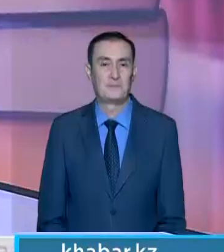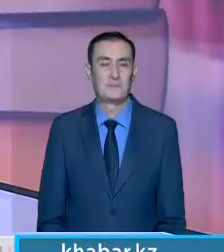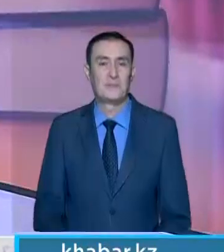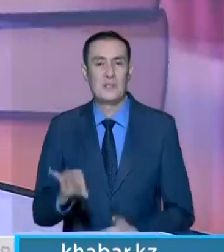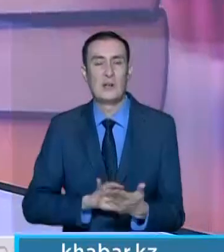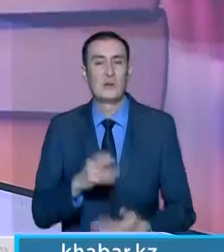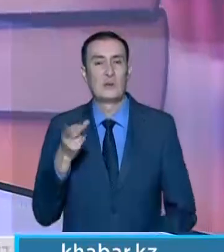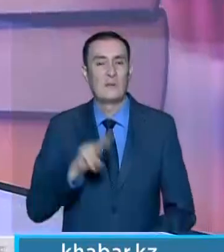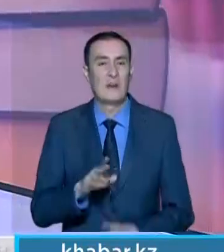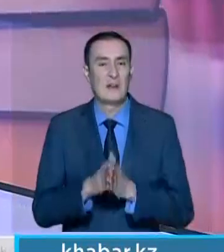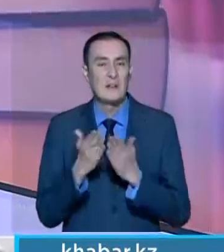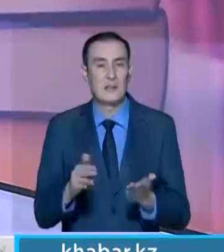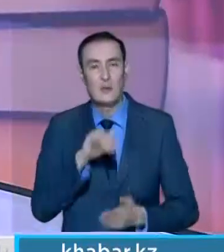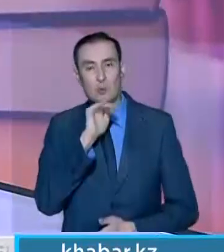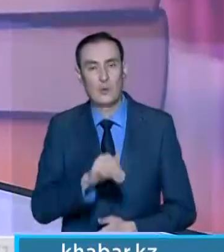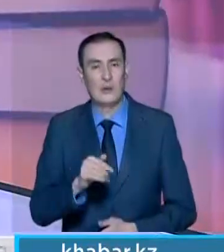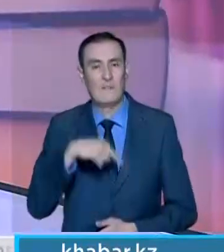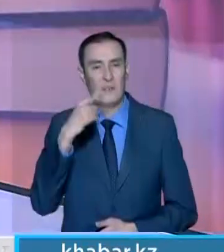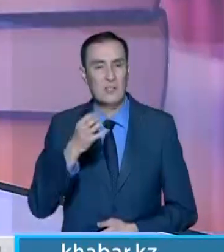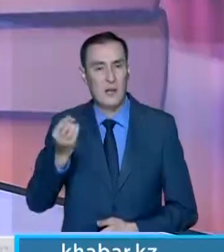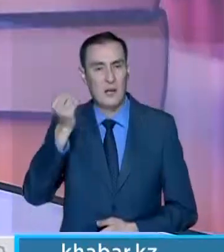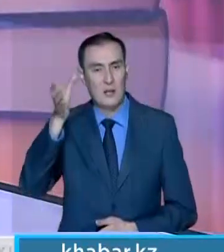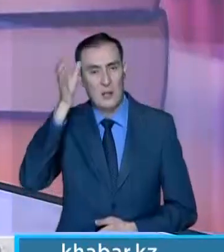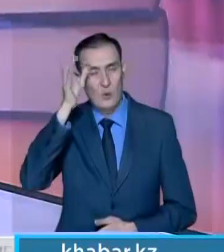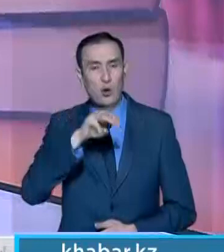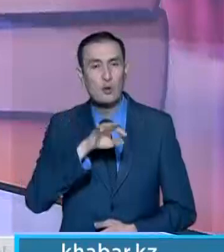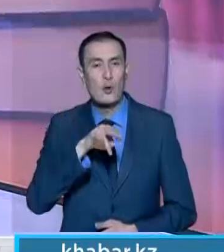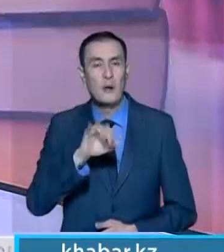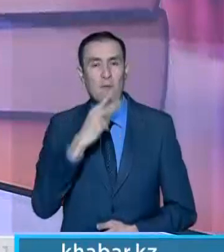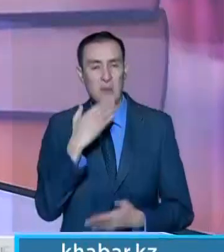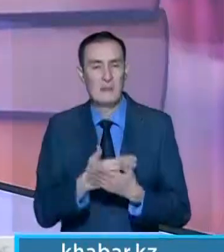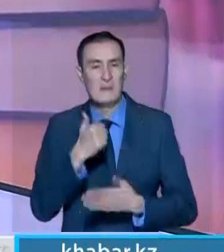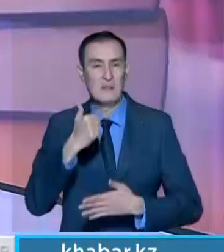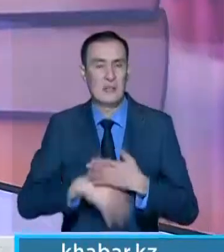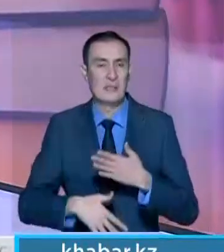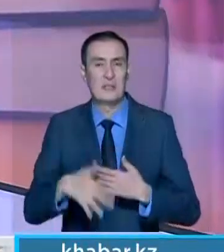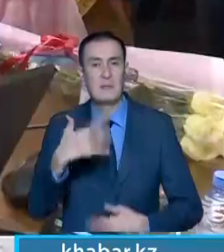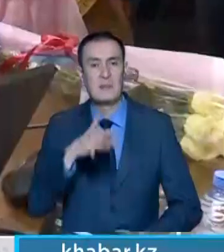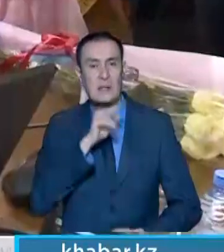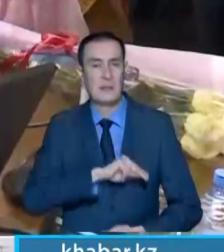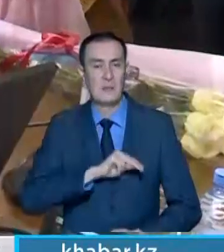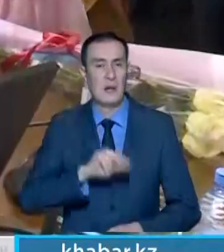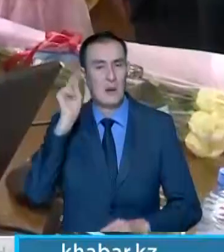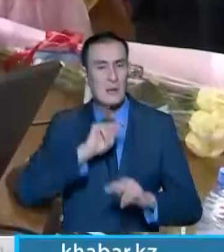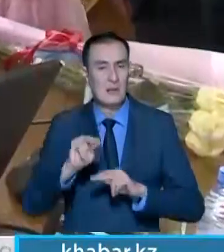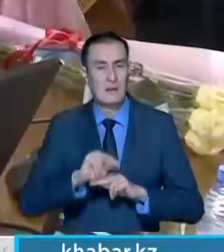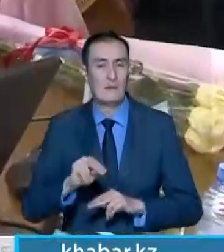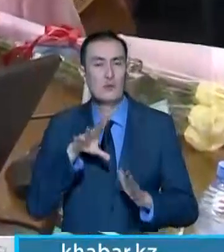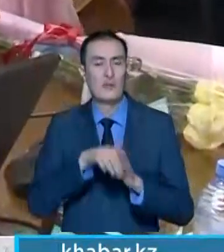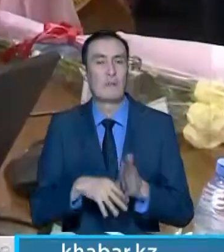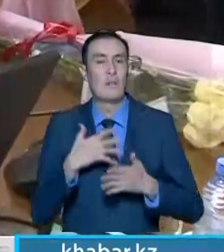Сразу две книги доктора филологических наук Сауле Тапановой презентовали сегодня в столице. За 50 лет в сфере образования она